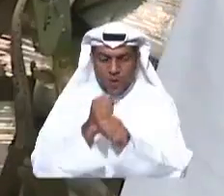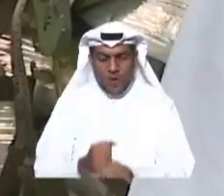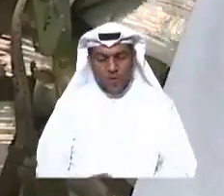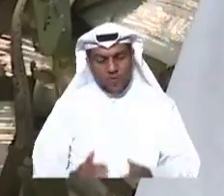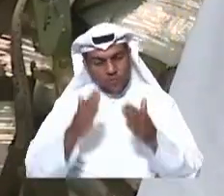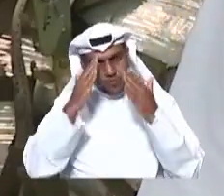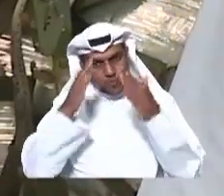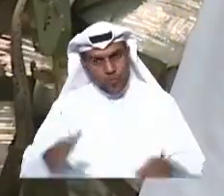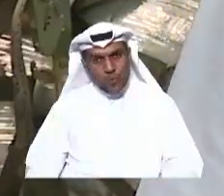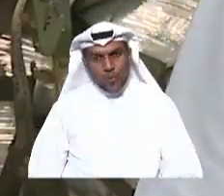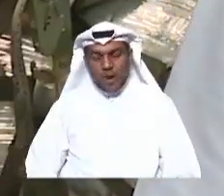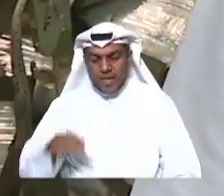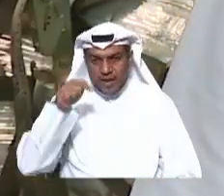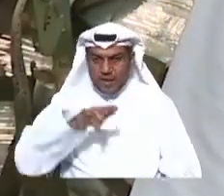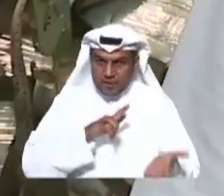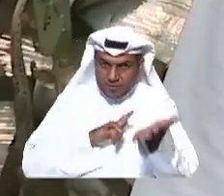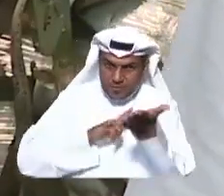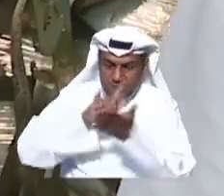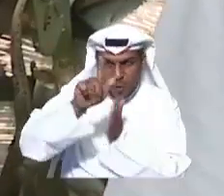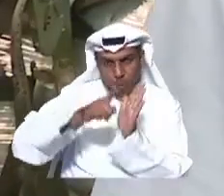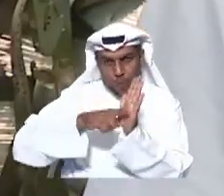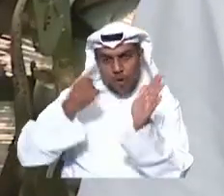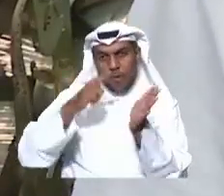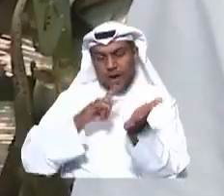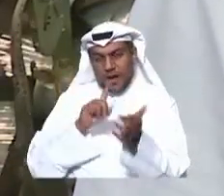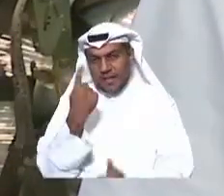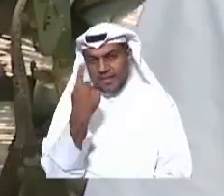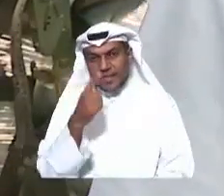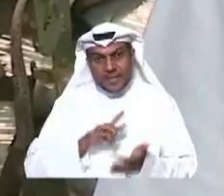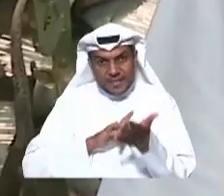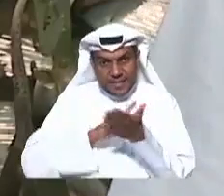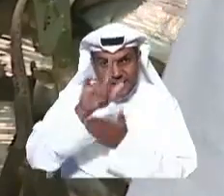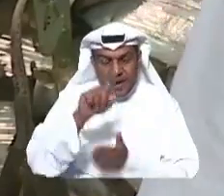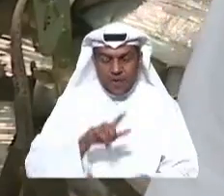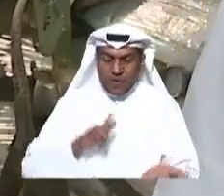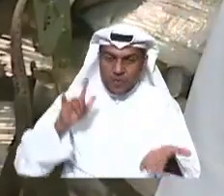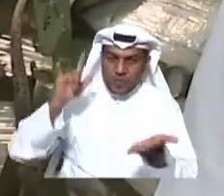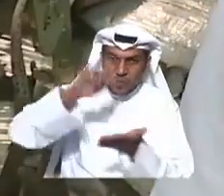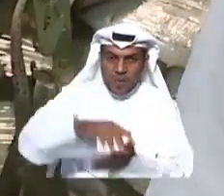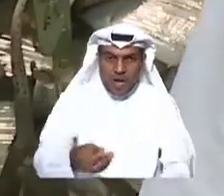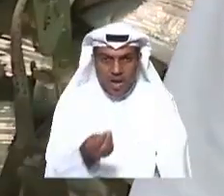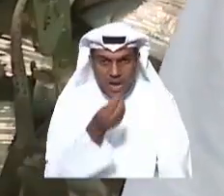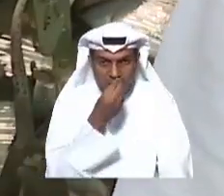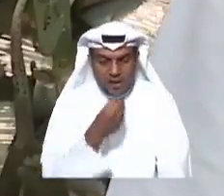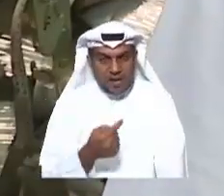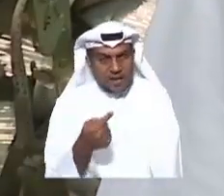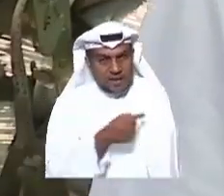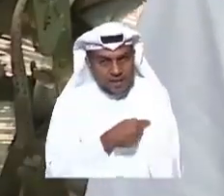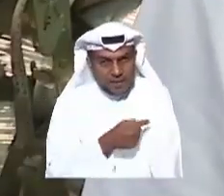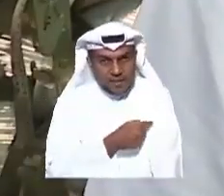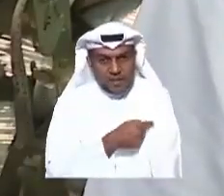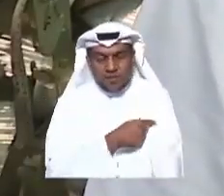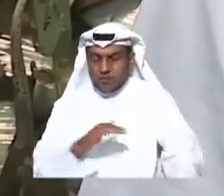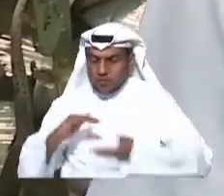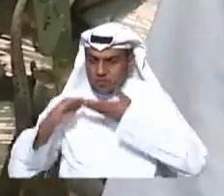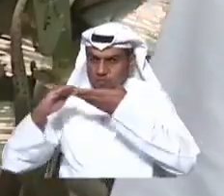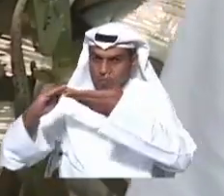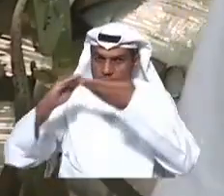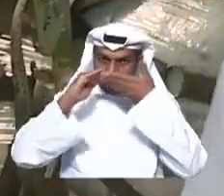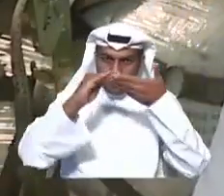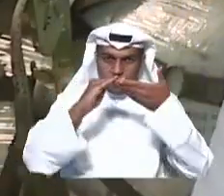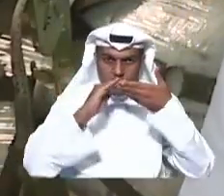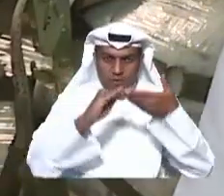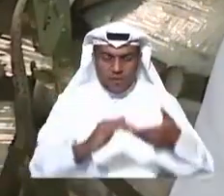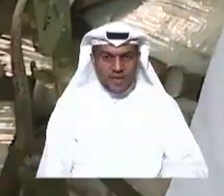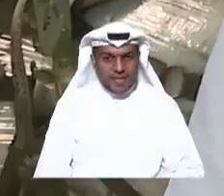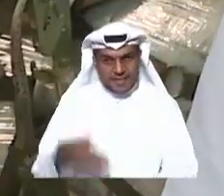الجسر الجوي إلى أخواننا وشقائنا في السودان بحمة 40 طن محملة بالمواد الغذائية والصحية والطبية، من خلال التنسيق مع سفارة